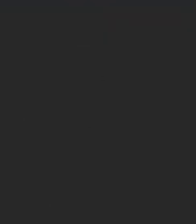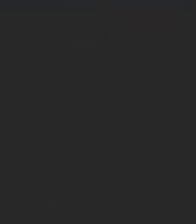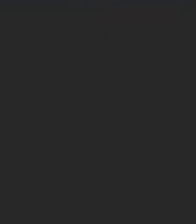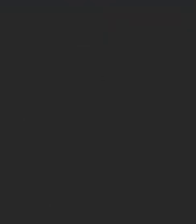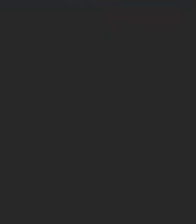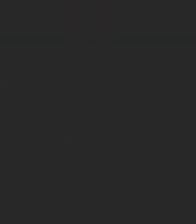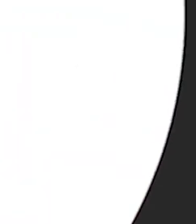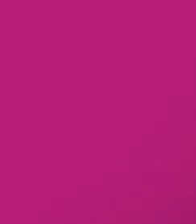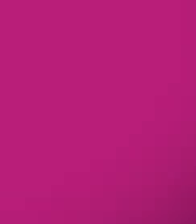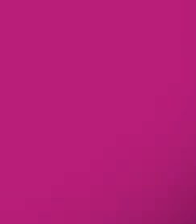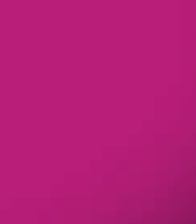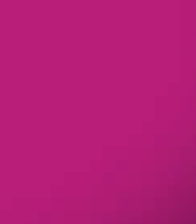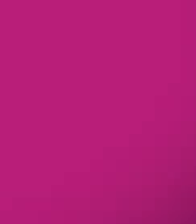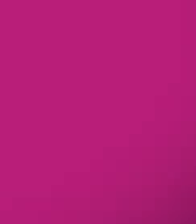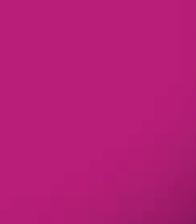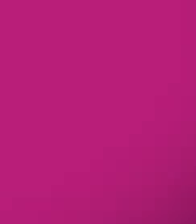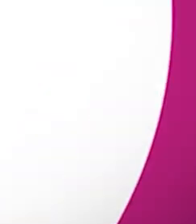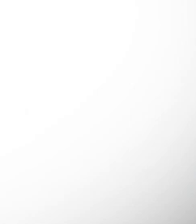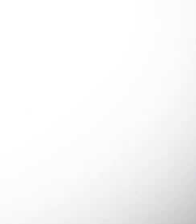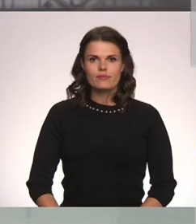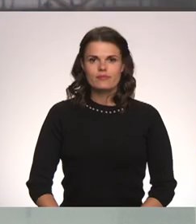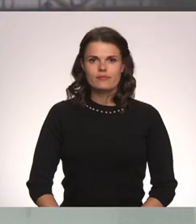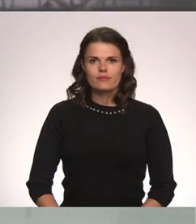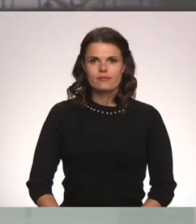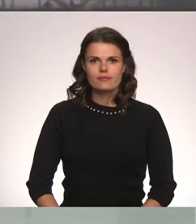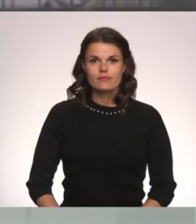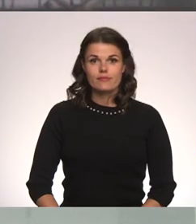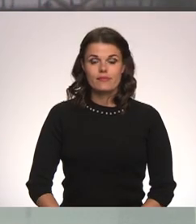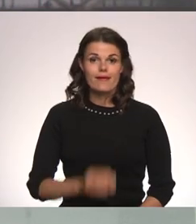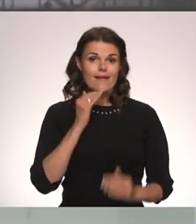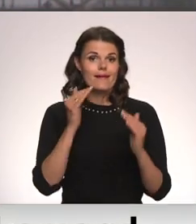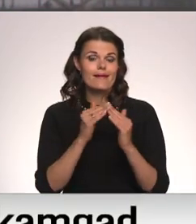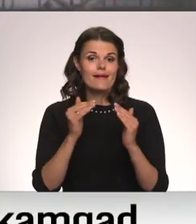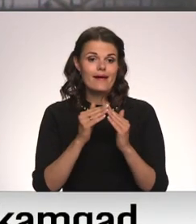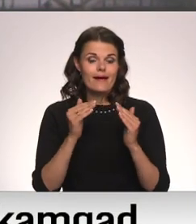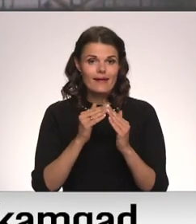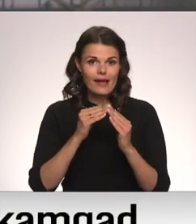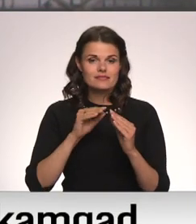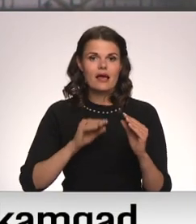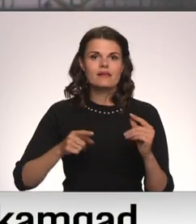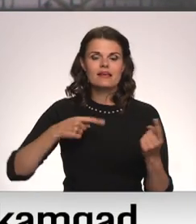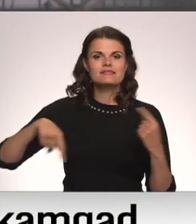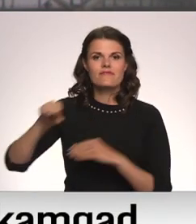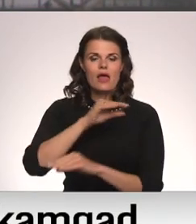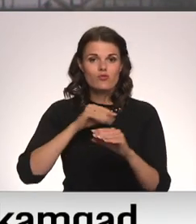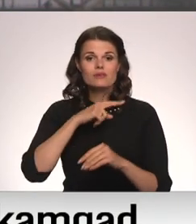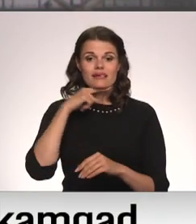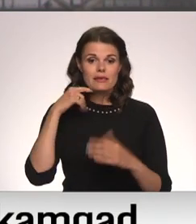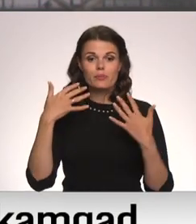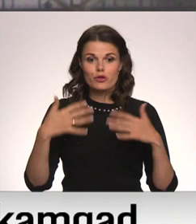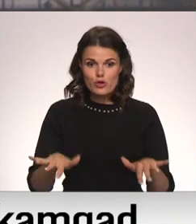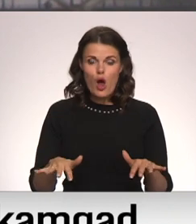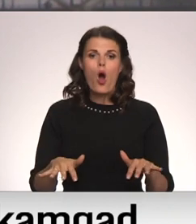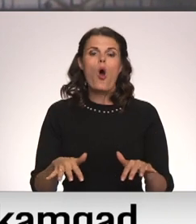Re! Viss ēters ir te! Rēzeknes viaduktu bija iecerēts remontēt jau šogad, taču pieaugošās